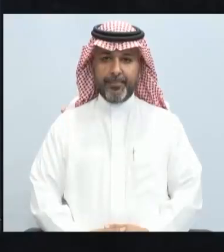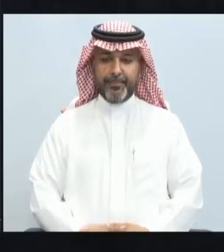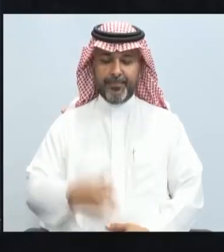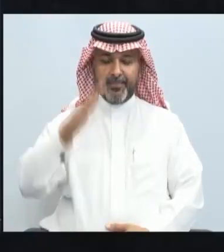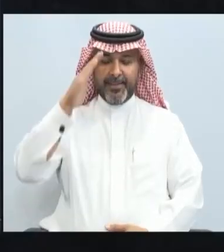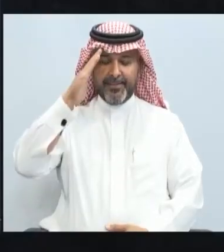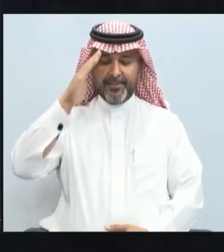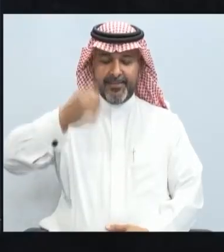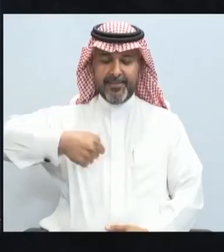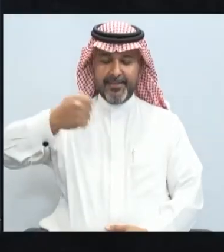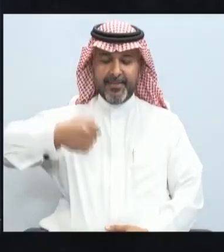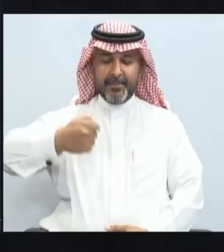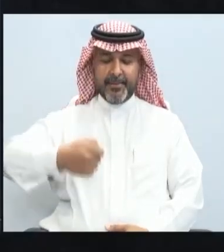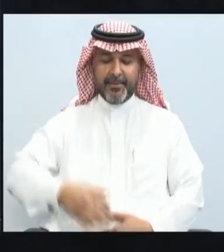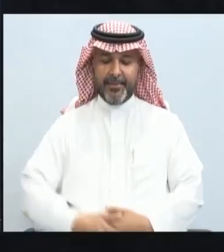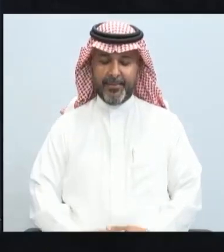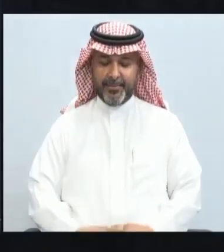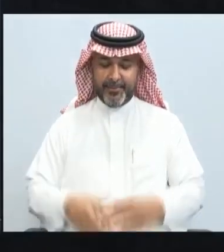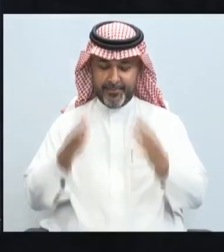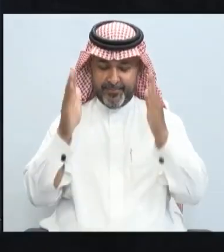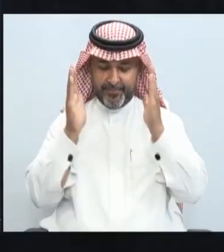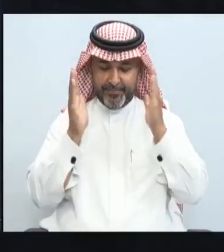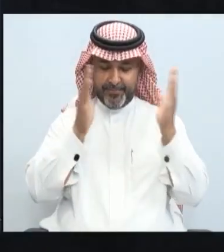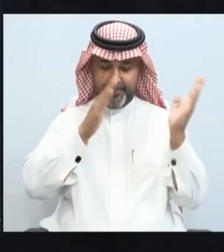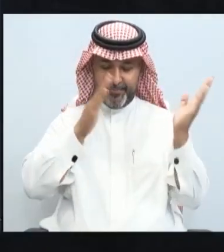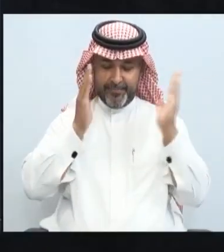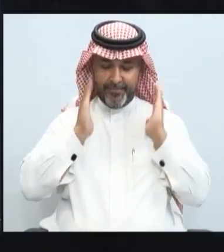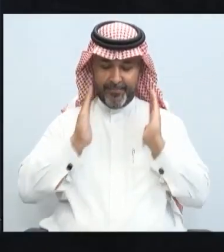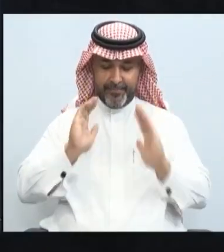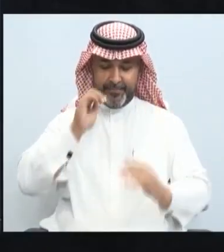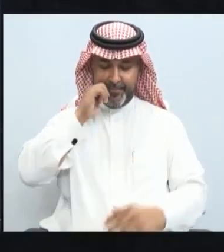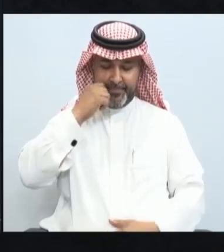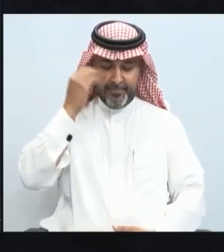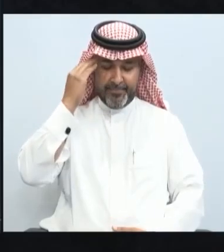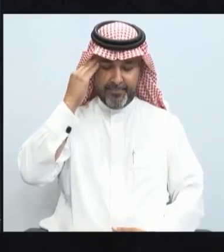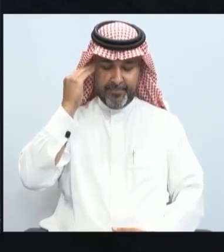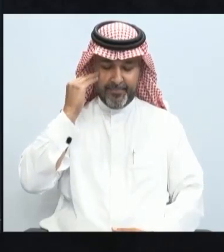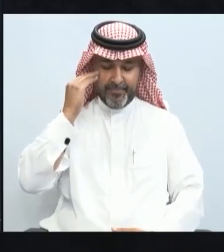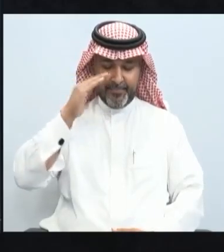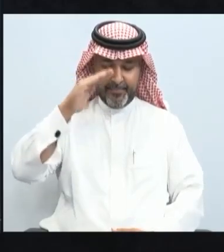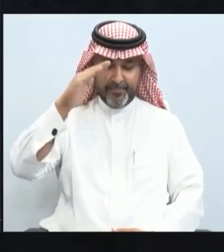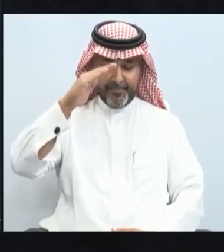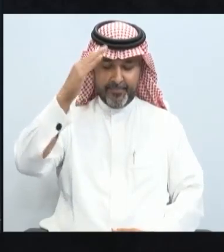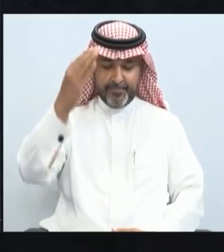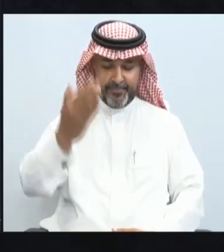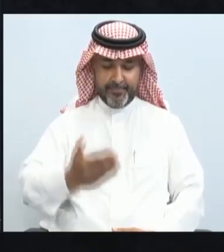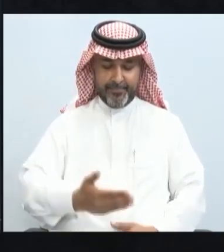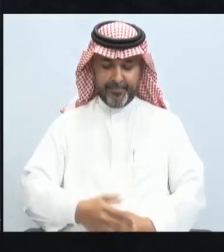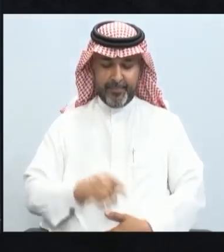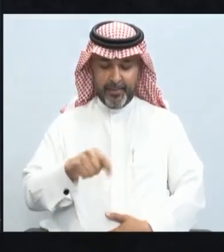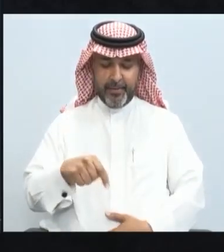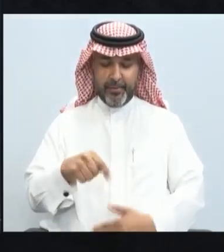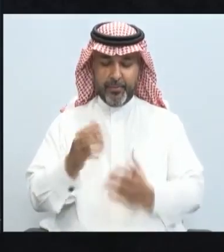السلام عليكم ورحمه الله وبركاته اهلا وسهلا بكم اعزائي الطلاب والطالبات في لقائنا اليوم الاثراء